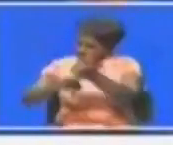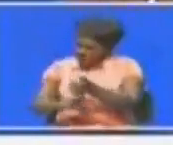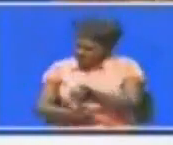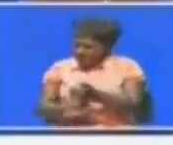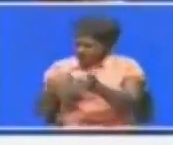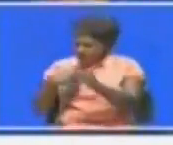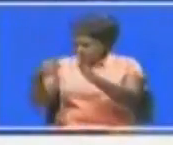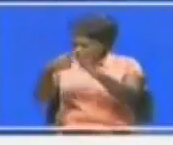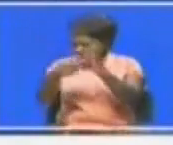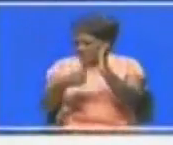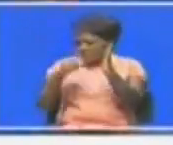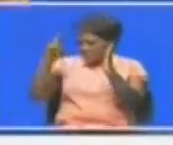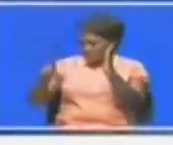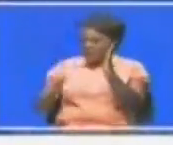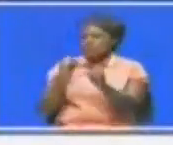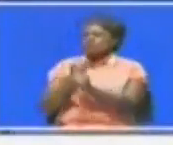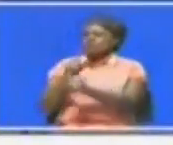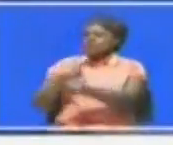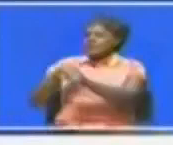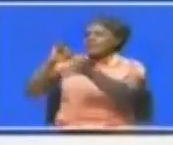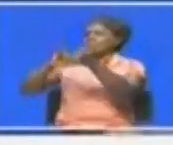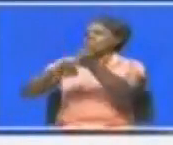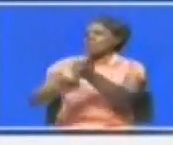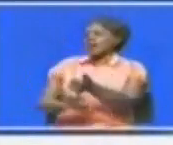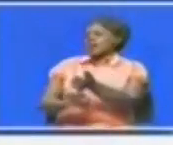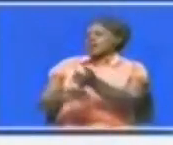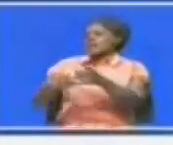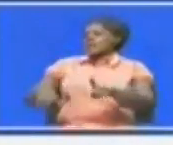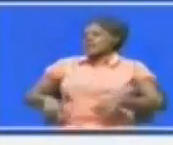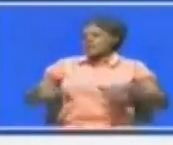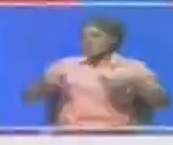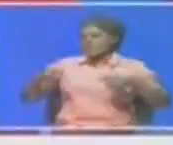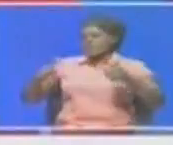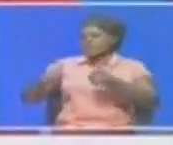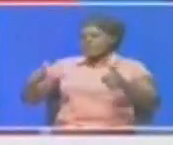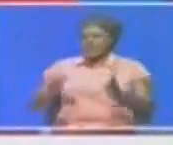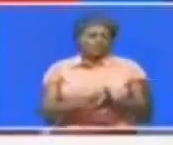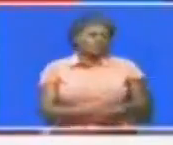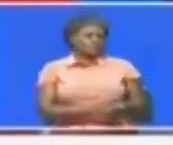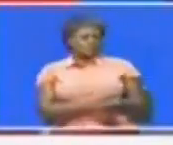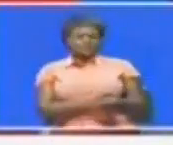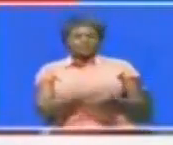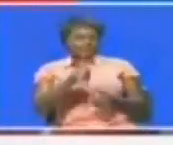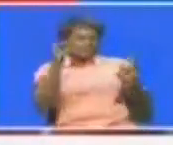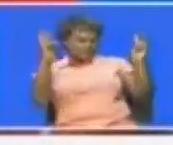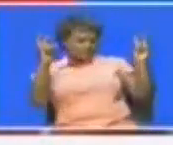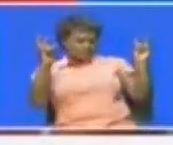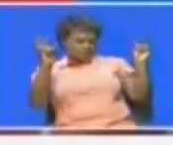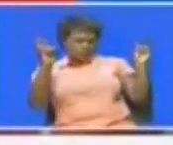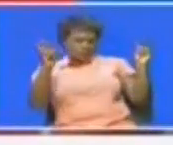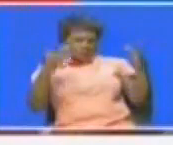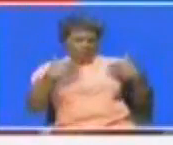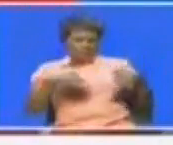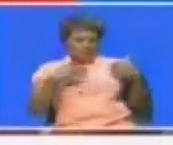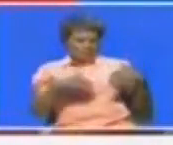kuna mambo unafaa kuangalia ndio kiingia kwa ndoa unakaa na ndoa ya amani. Kisubu umesema jambo fulani kwamba watu